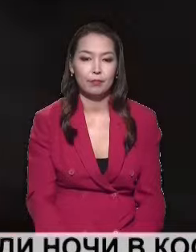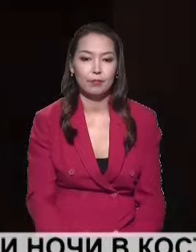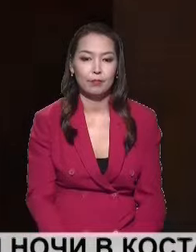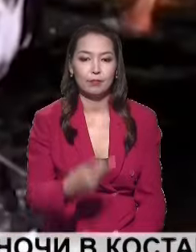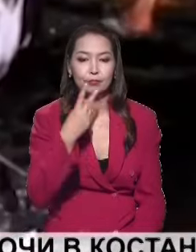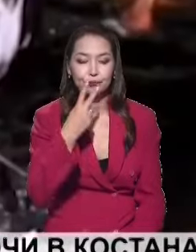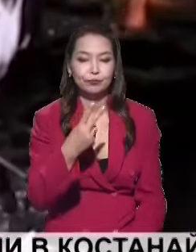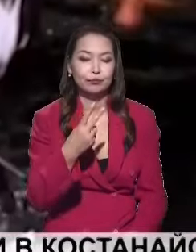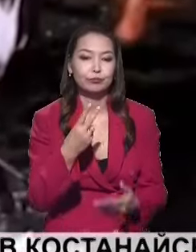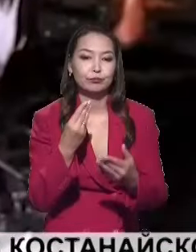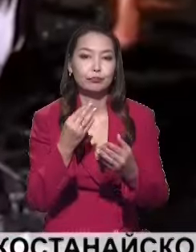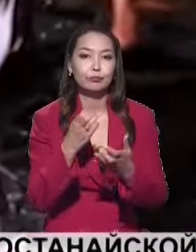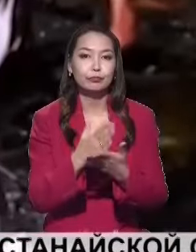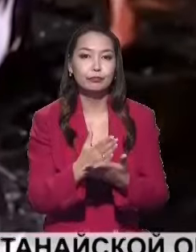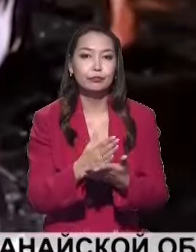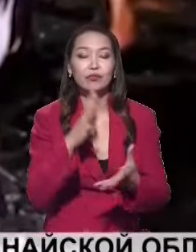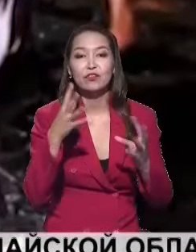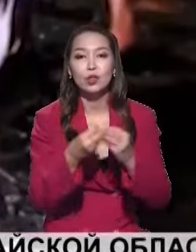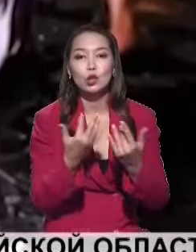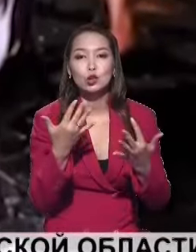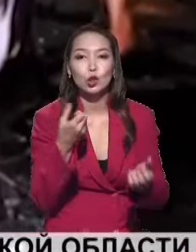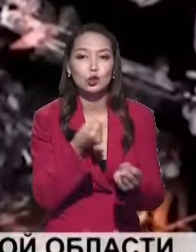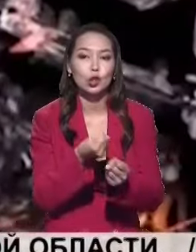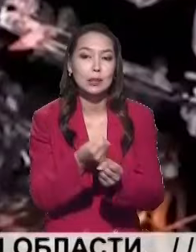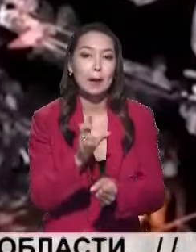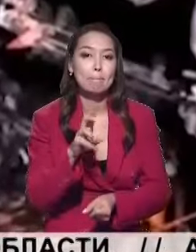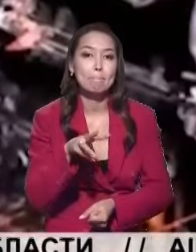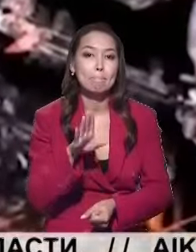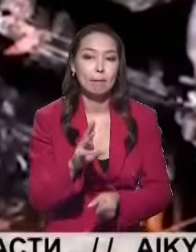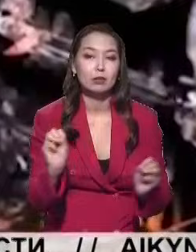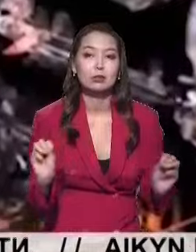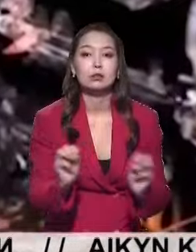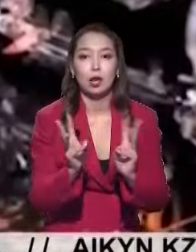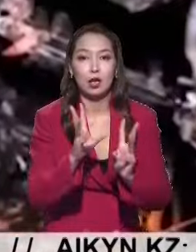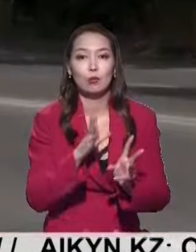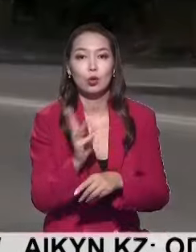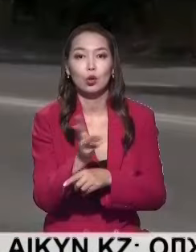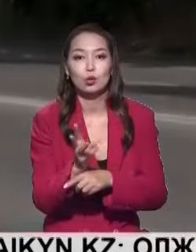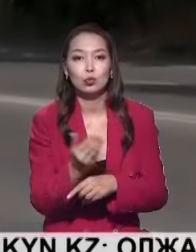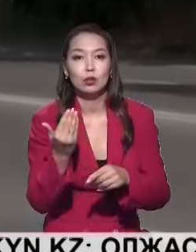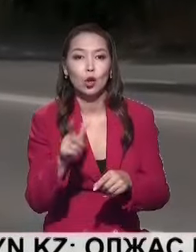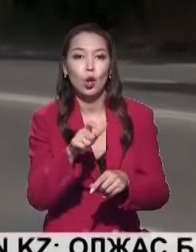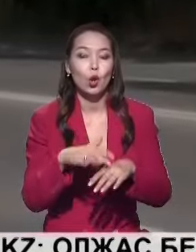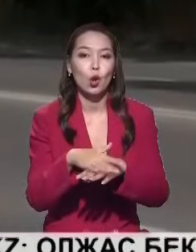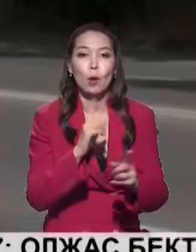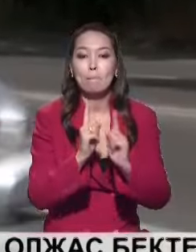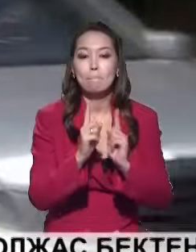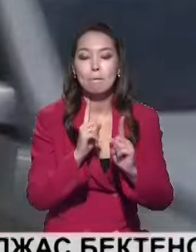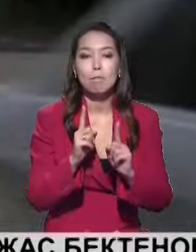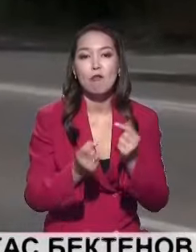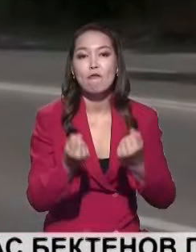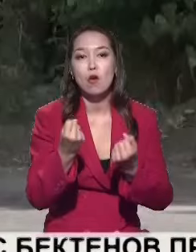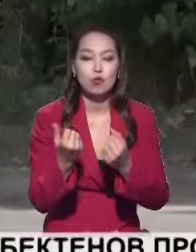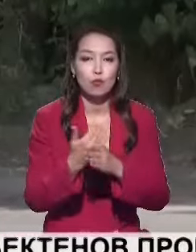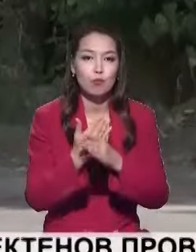«Газель». В результате стольких столкновений BMW загорелся. Тушить его принялись проезжающие мимо водители.